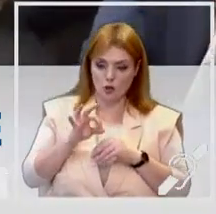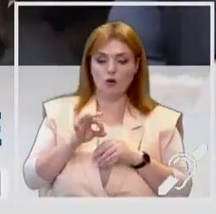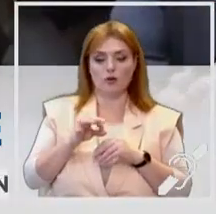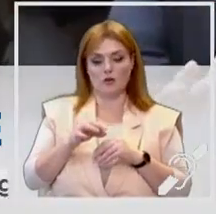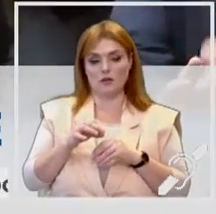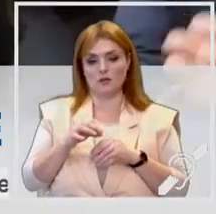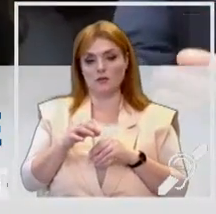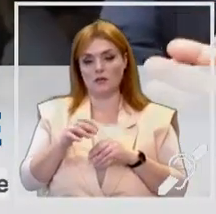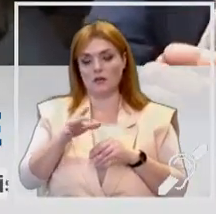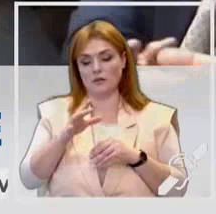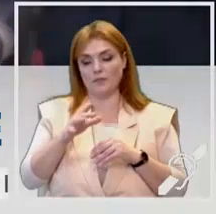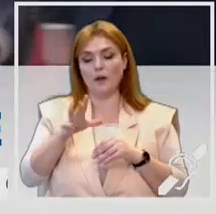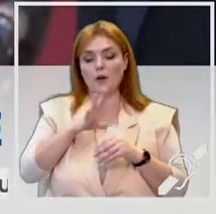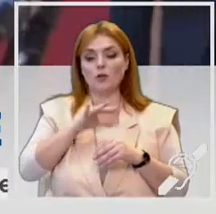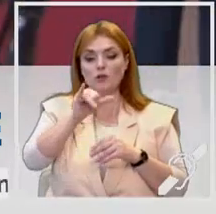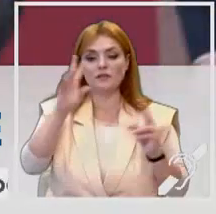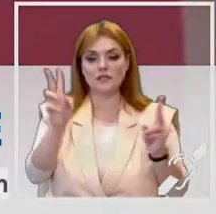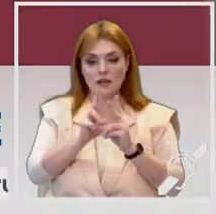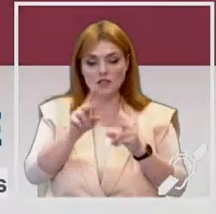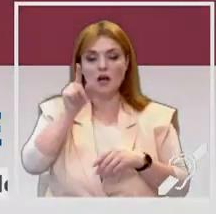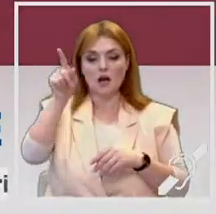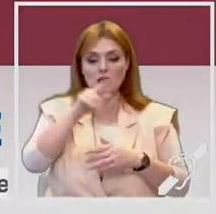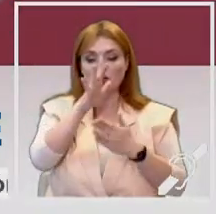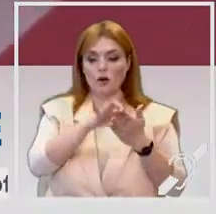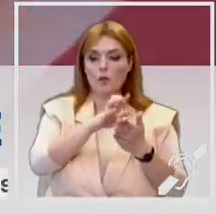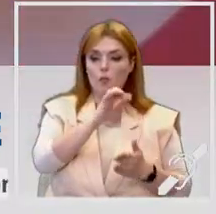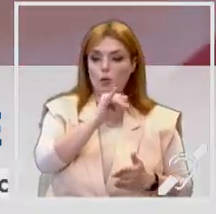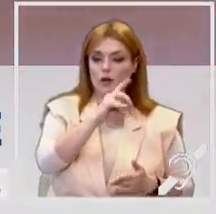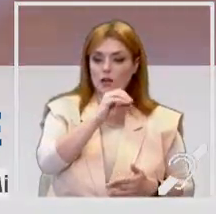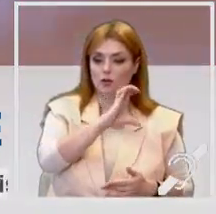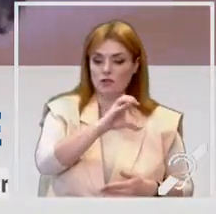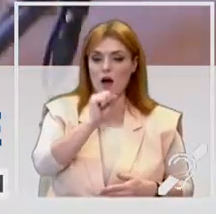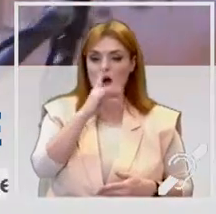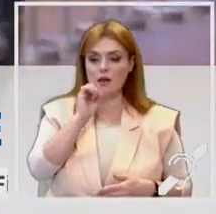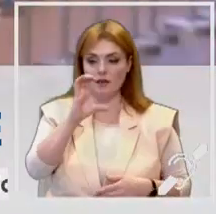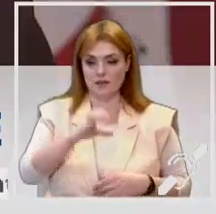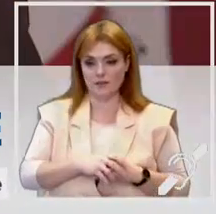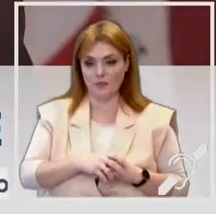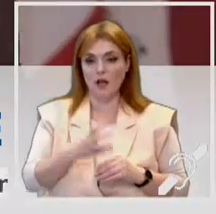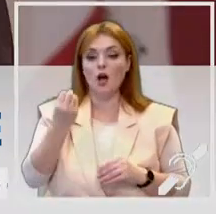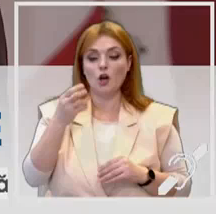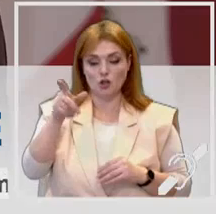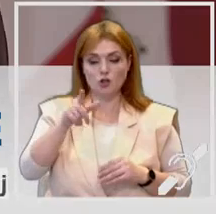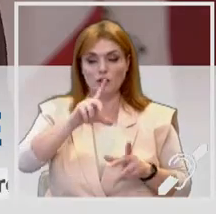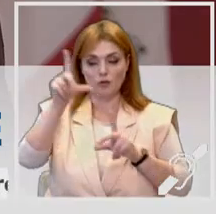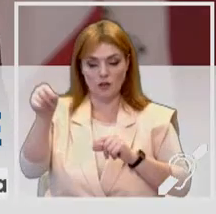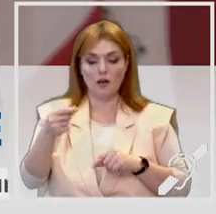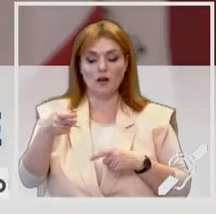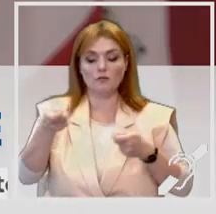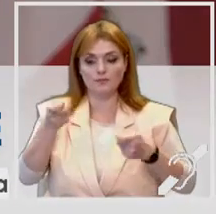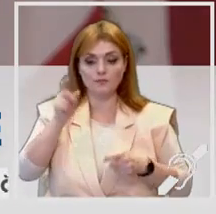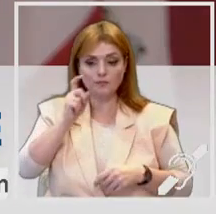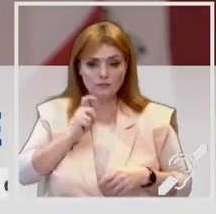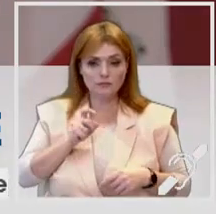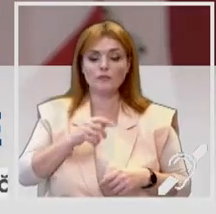eforturi diplomatice susținute pentru a depăși problema, iar ministrul ucrainean de externe a declarat azi la Bruxelles că blocarea negocierilor de aderare va afecta